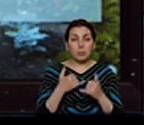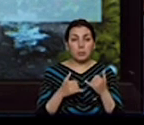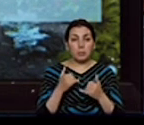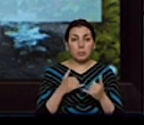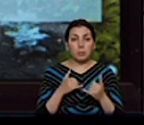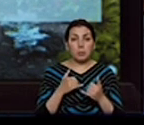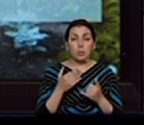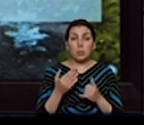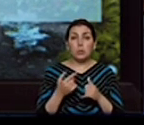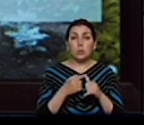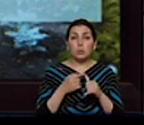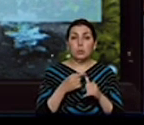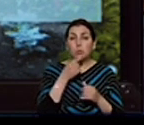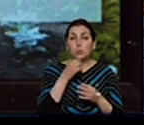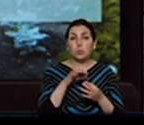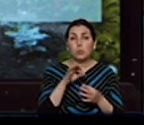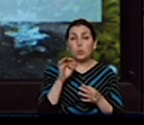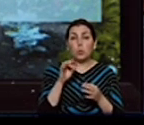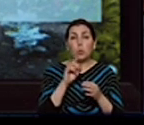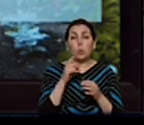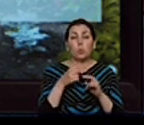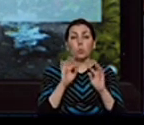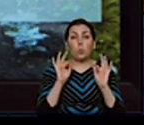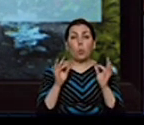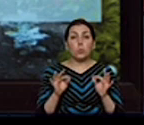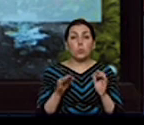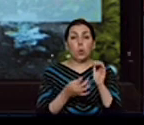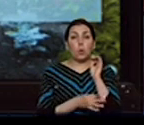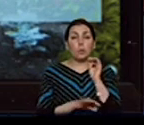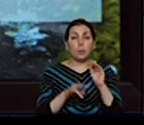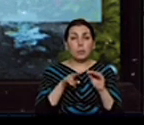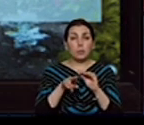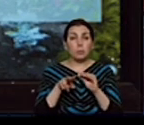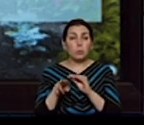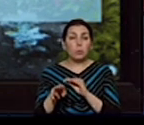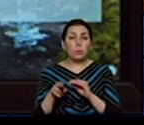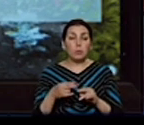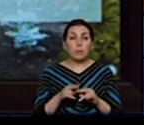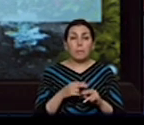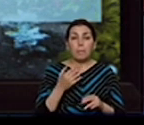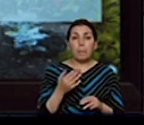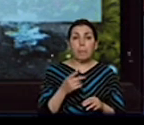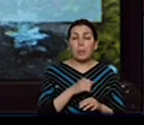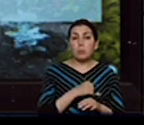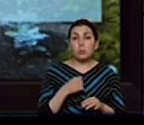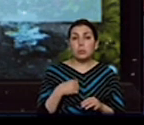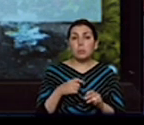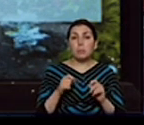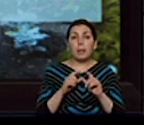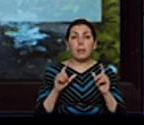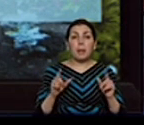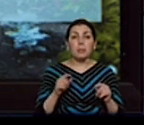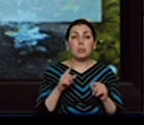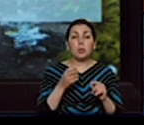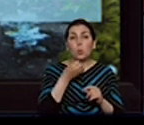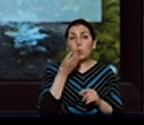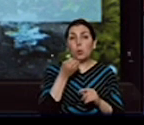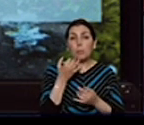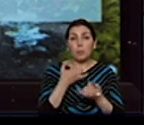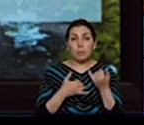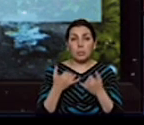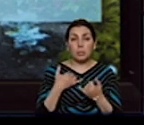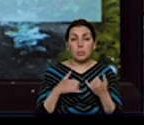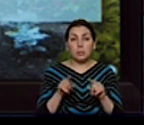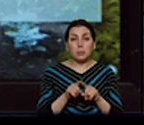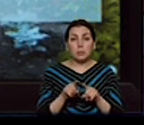parvarishlaymiz. Uning novdalari kuz oxirida kesib qo'yiladi. Bolajonlar, siz o'zingizni maktabingizdagi gullarni